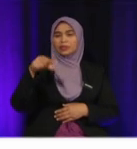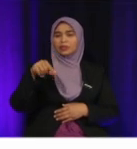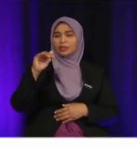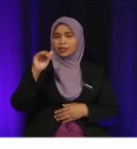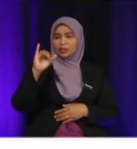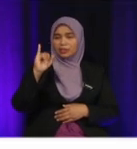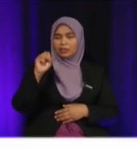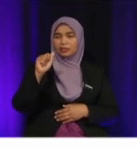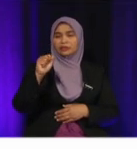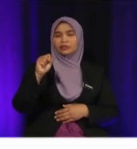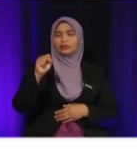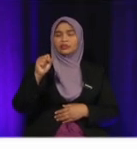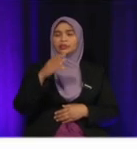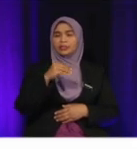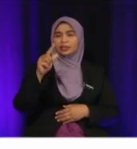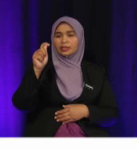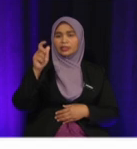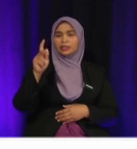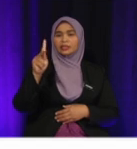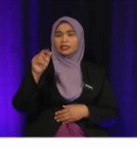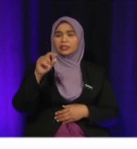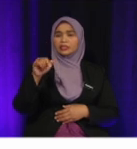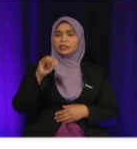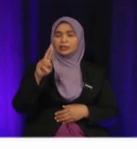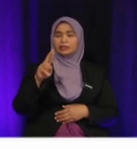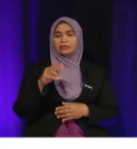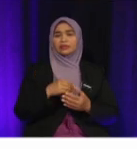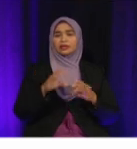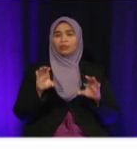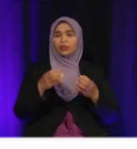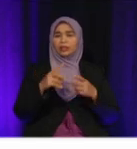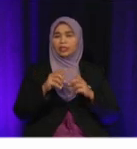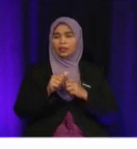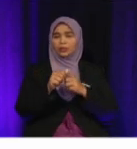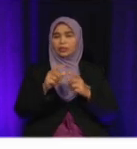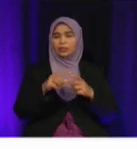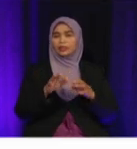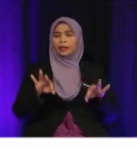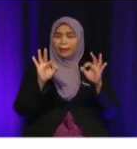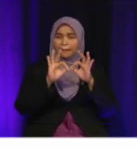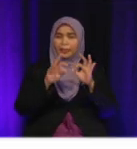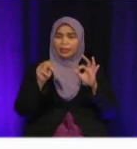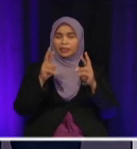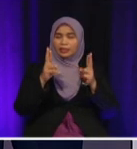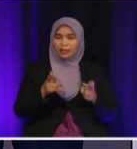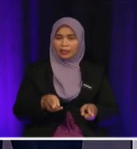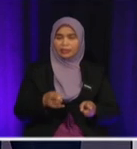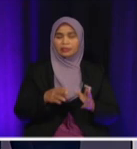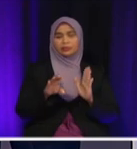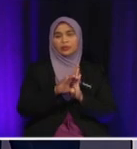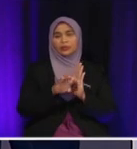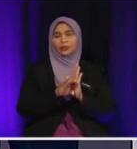berdasarkan ijtihad pandangan dan maslahat kepentingan rakyat dan negara itu bagi kesalahan yang tiada peruntukan. Ha, contohnya,